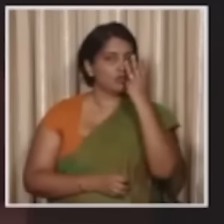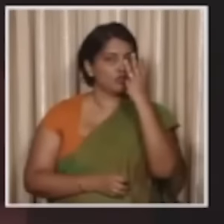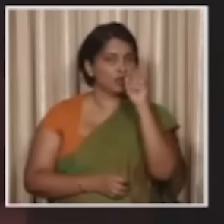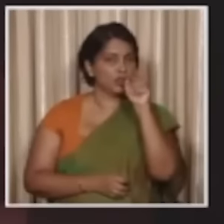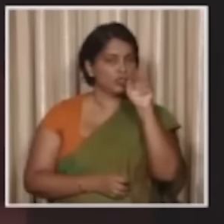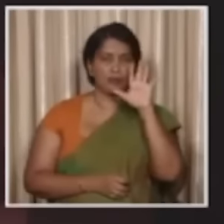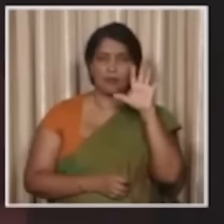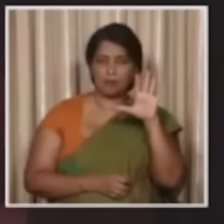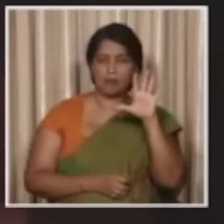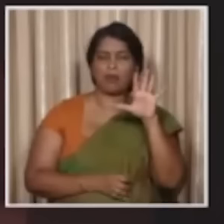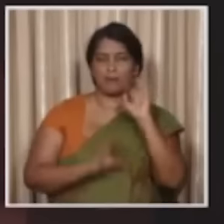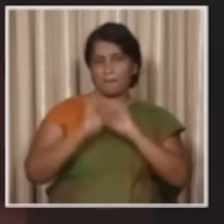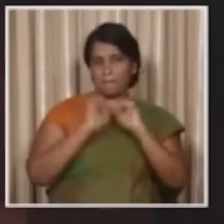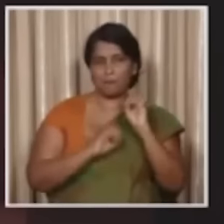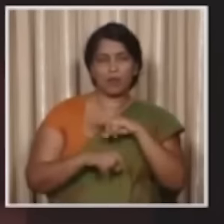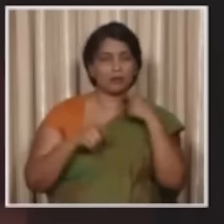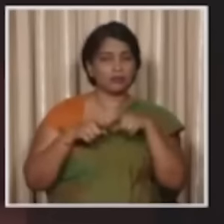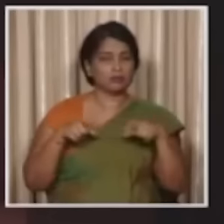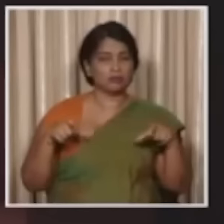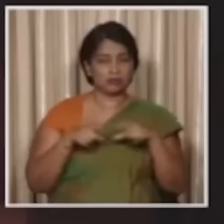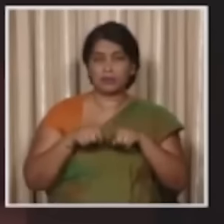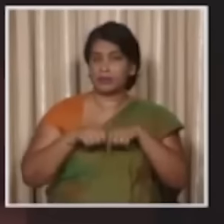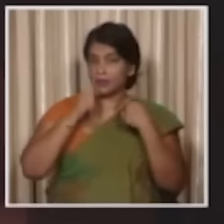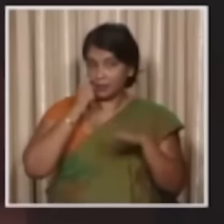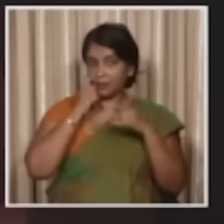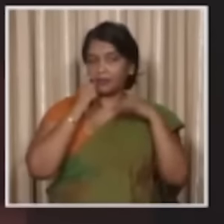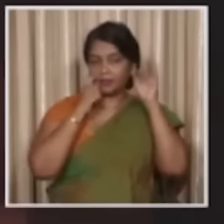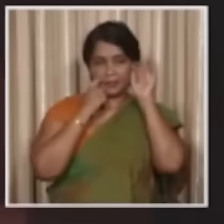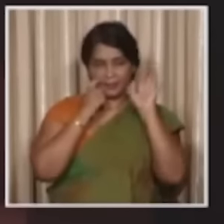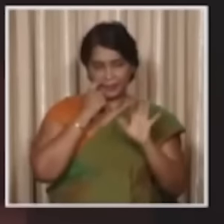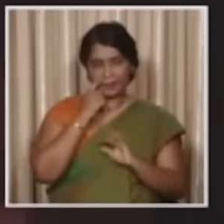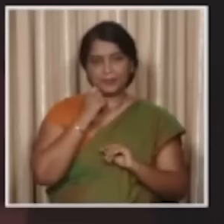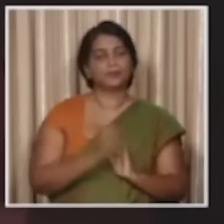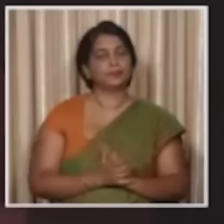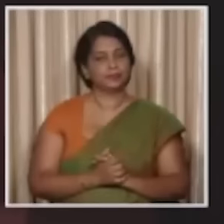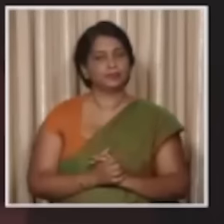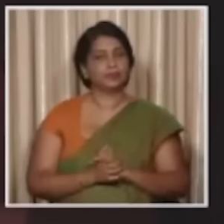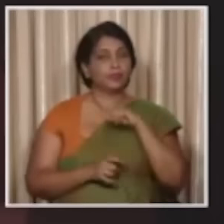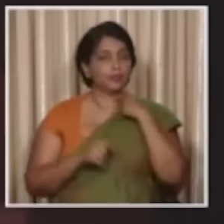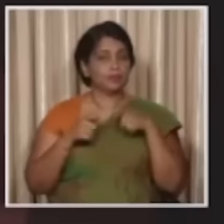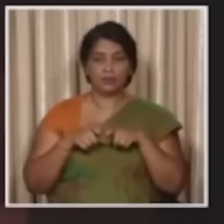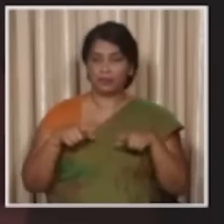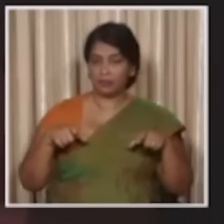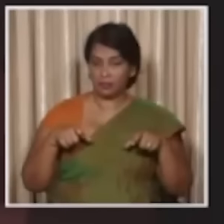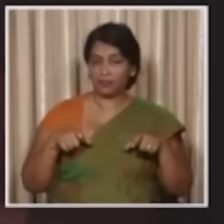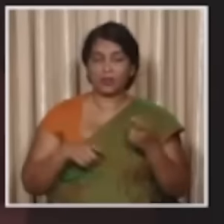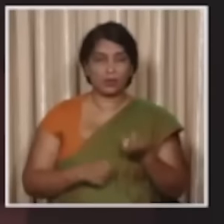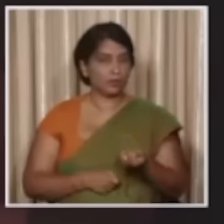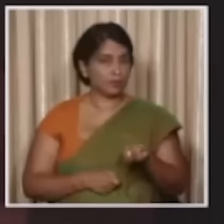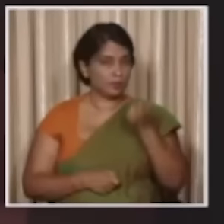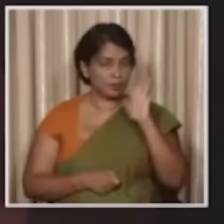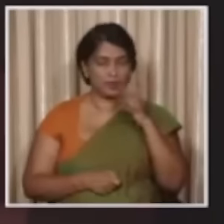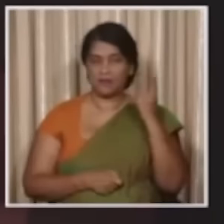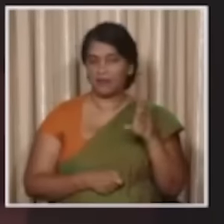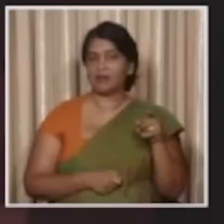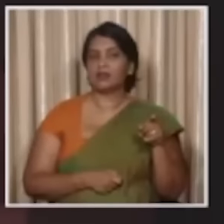3.5ක් පමණ සනීපාරක්ෂක තුවා මිලදී ගැනීමට වැය කරන බව හෙළි වී තිබෙනවා සනීපාරක්ෂක තුවා මිල අධික බව